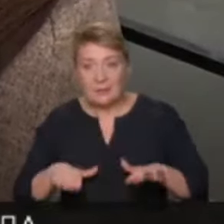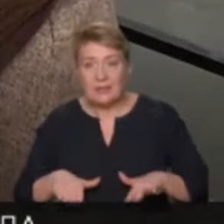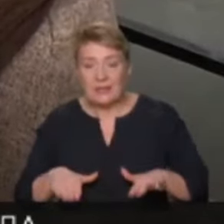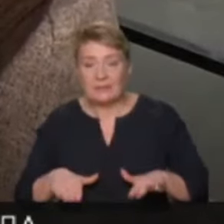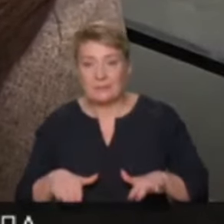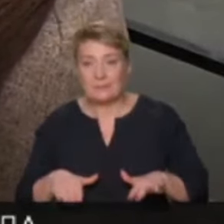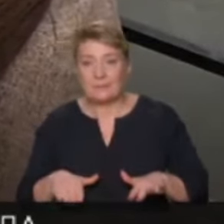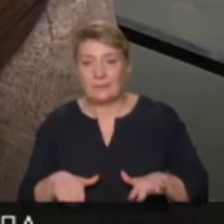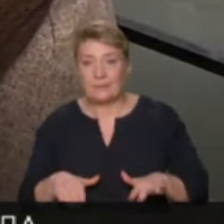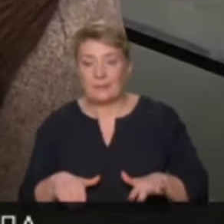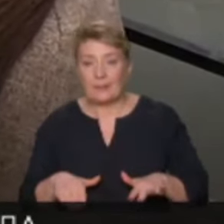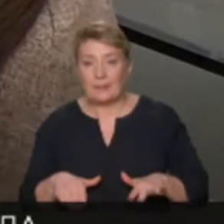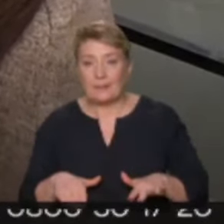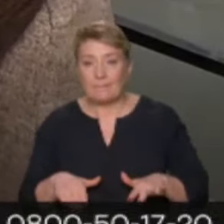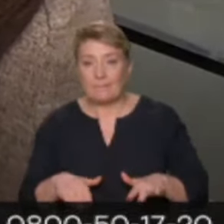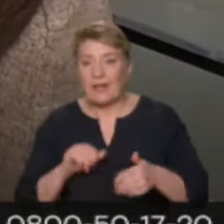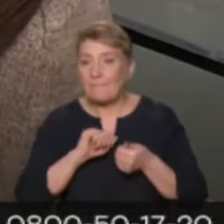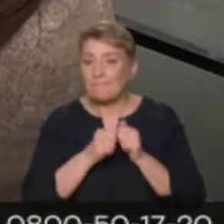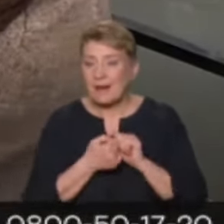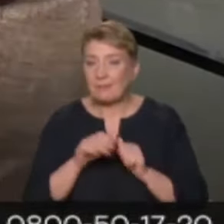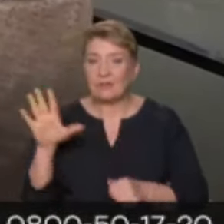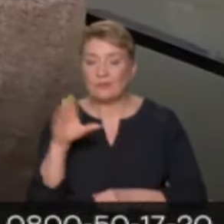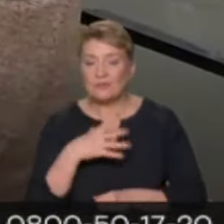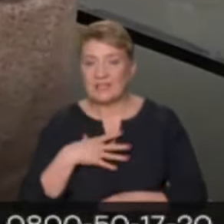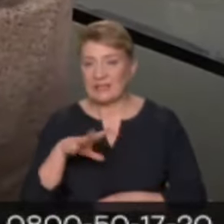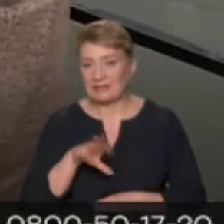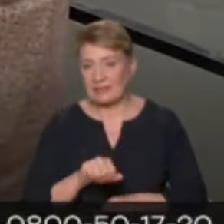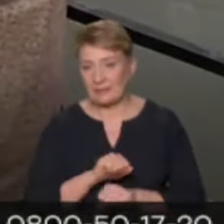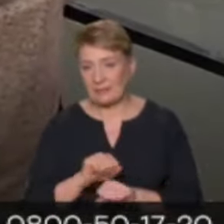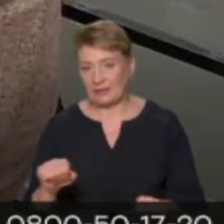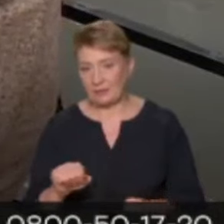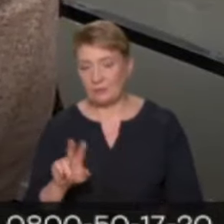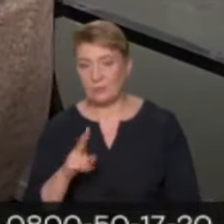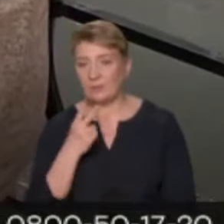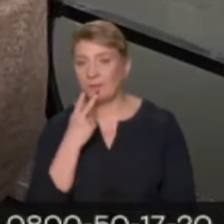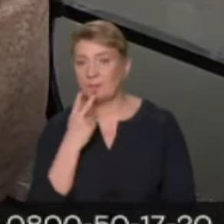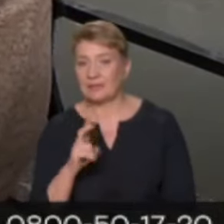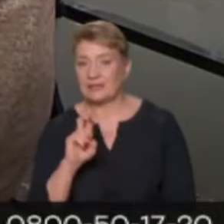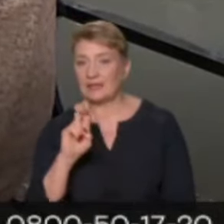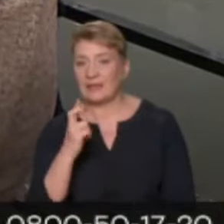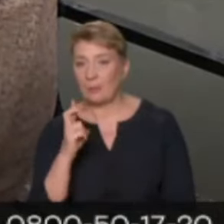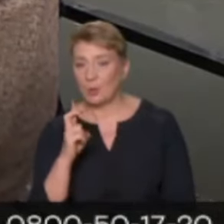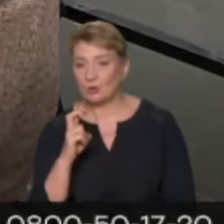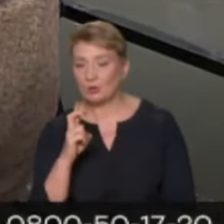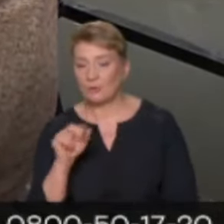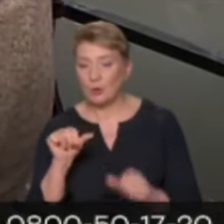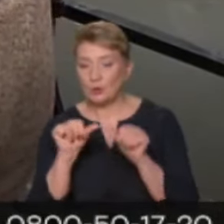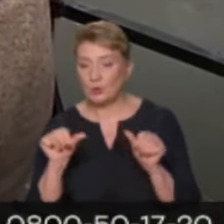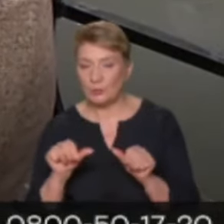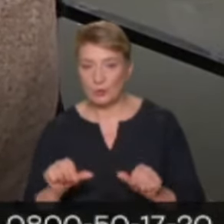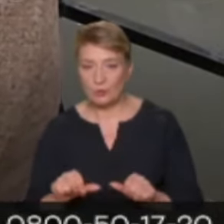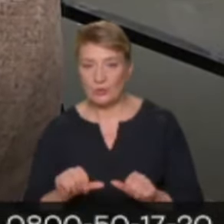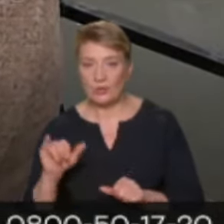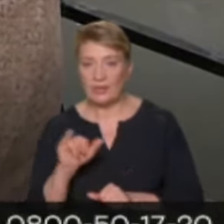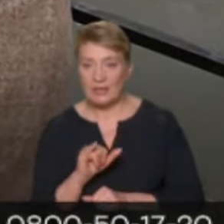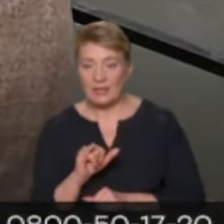могилі, пам'ять усіх загиблих героїв. Щоб ми подивилися на бронзову скульптуру і на